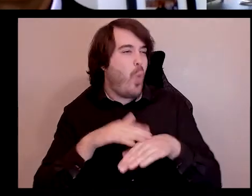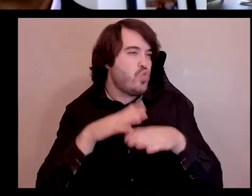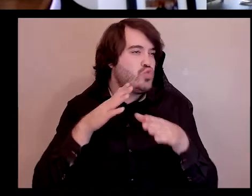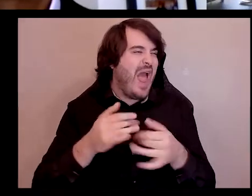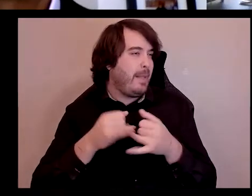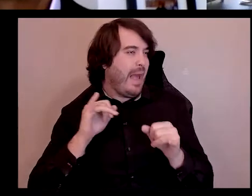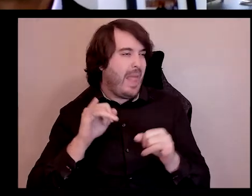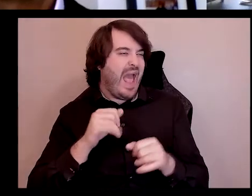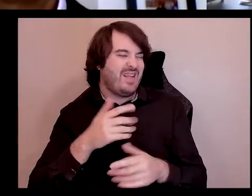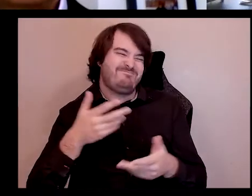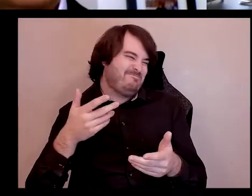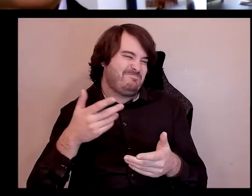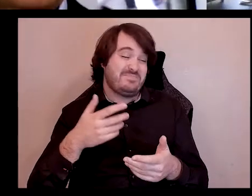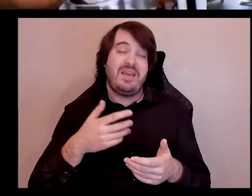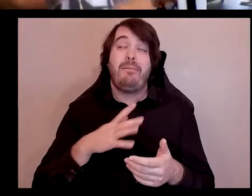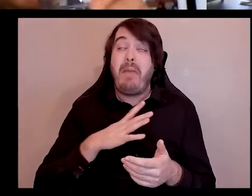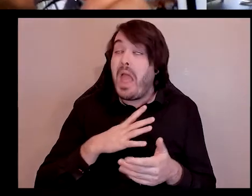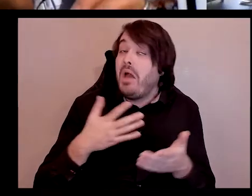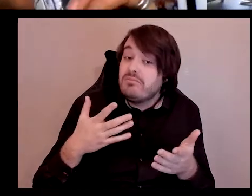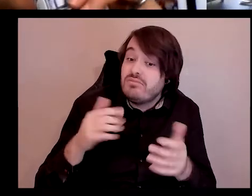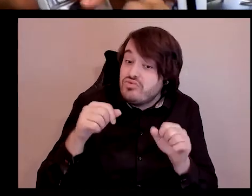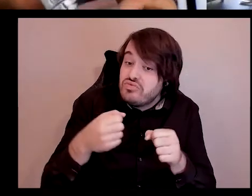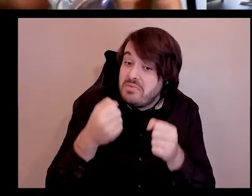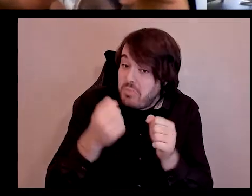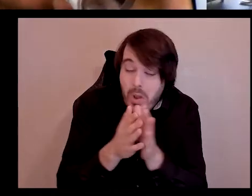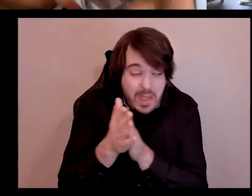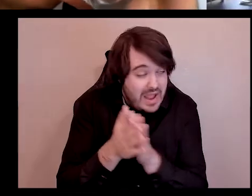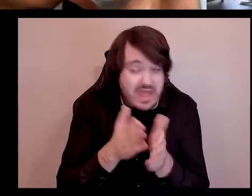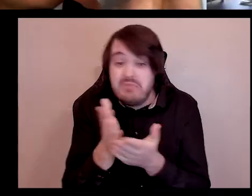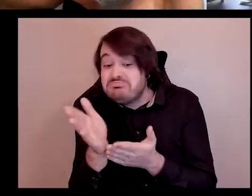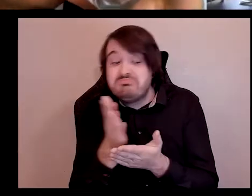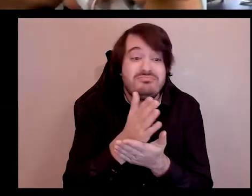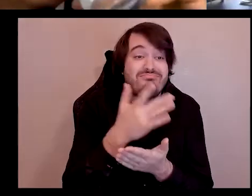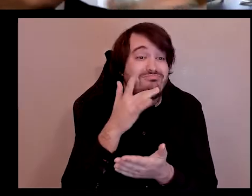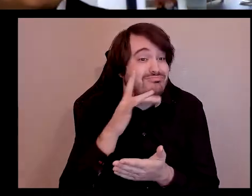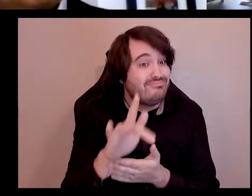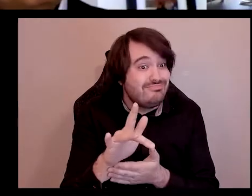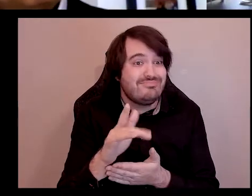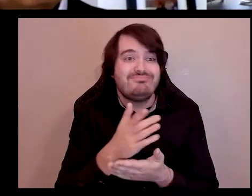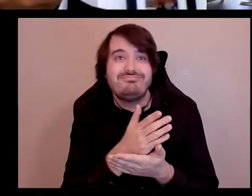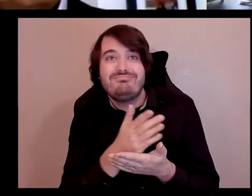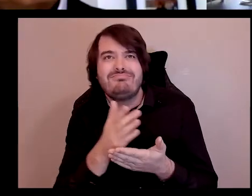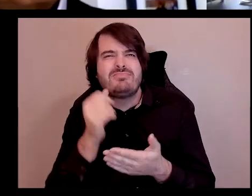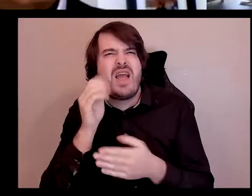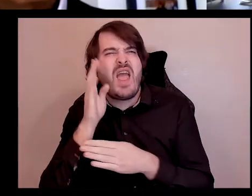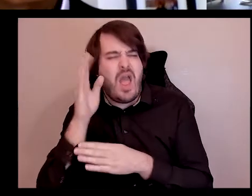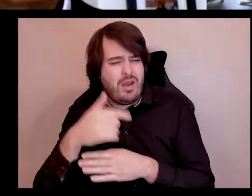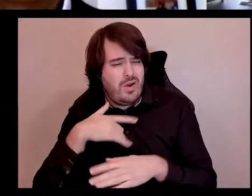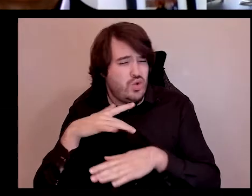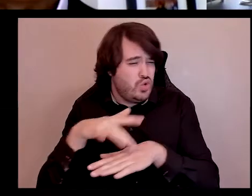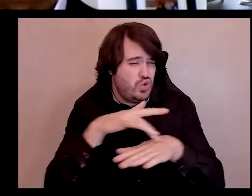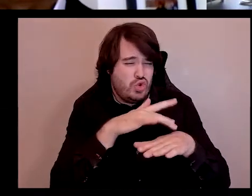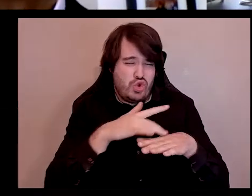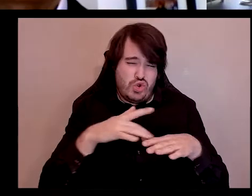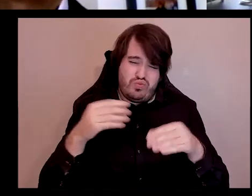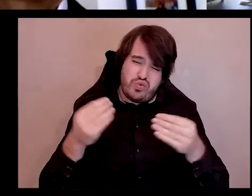autre chose. Ce n'est pas pour tout le monde, effectivement, être entrepreneur ou consultant indépendant. Ceci dit, ça peut